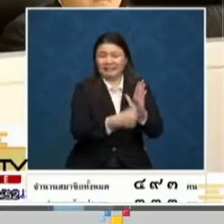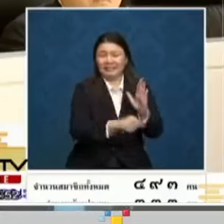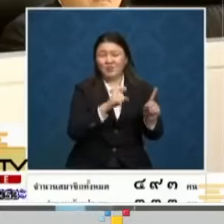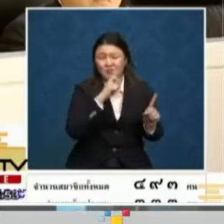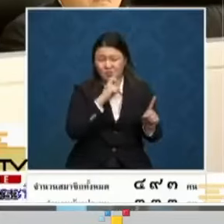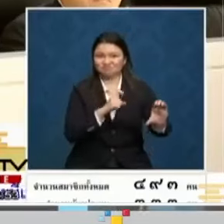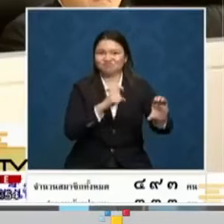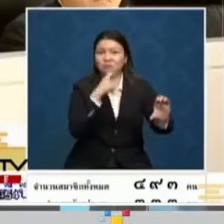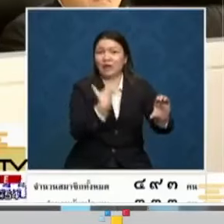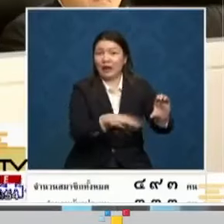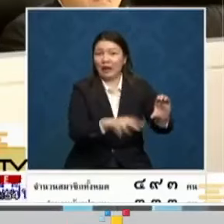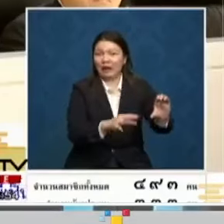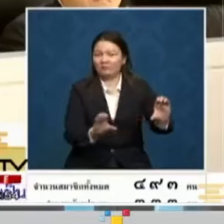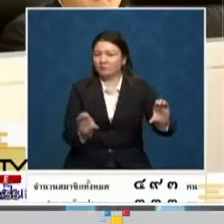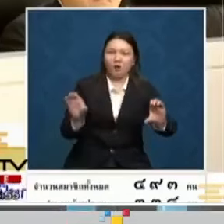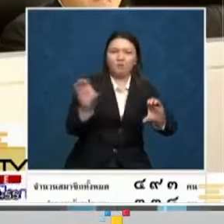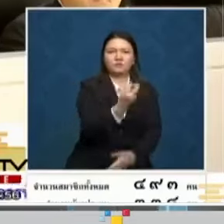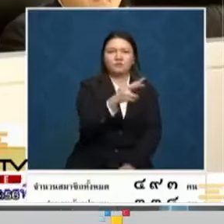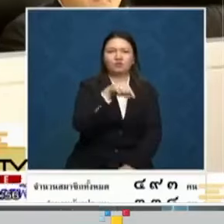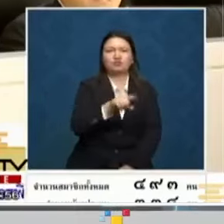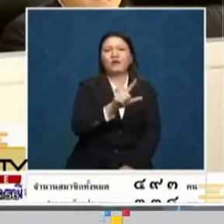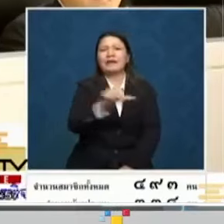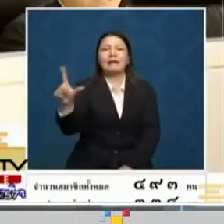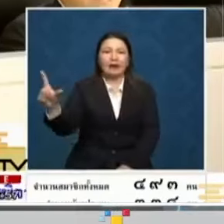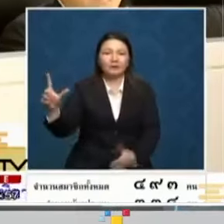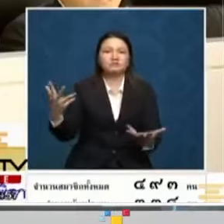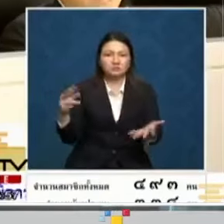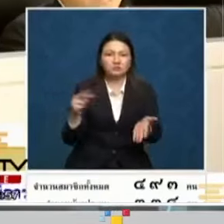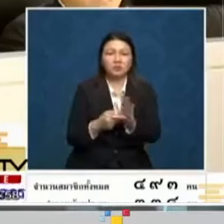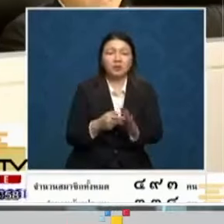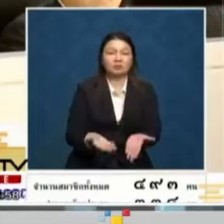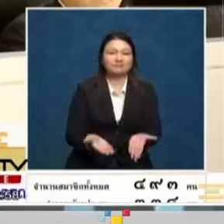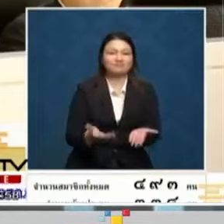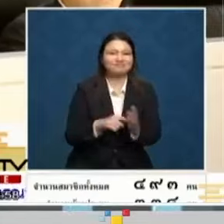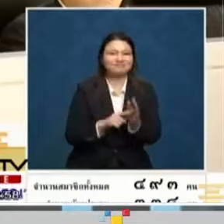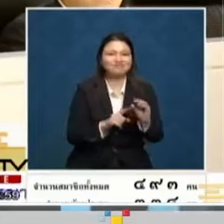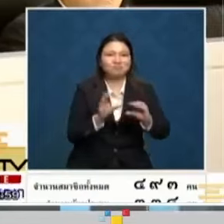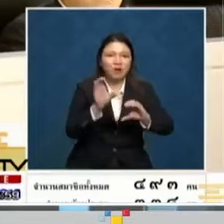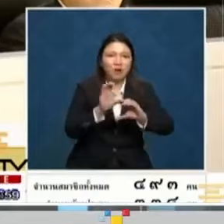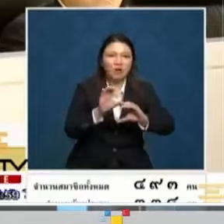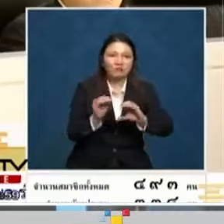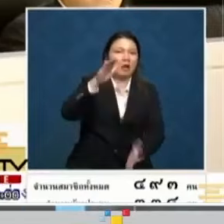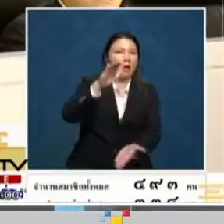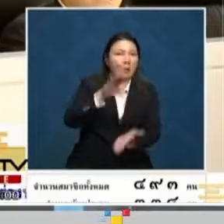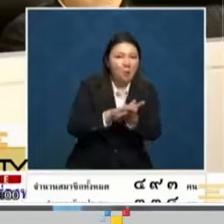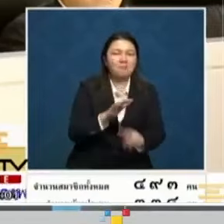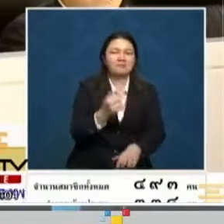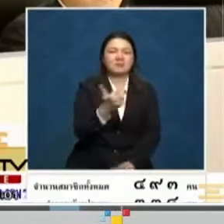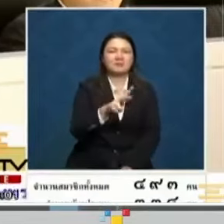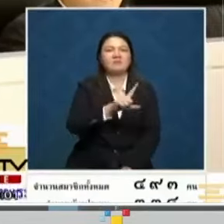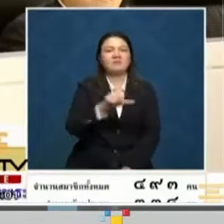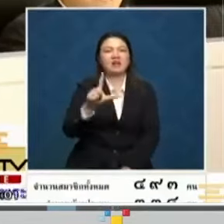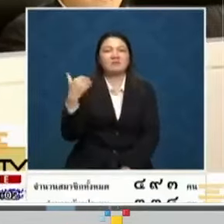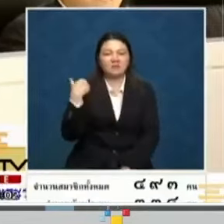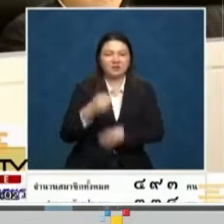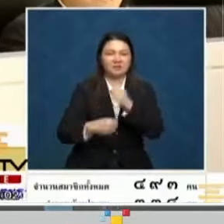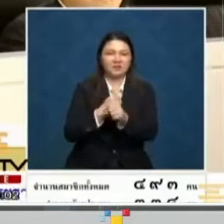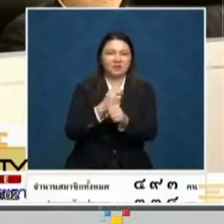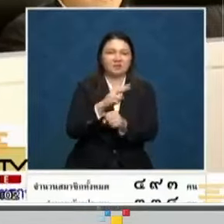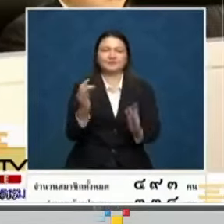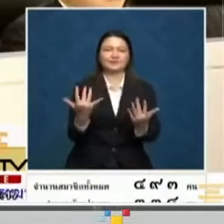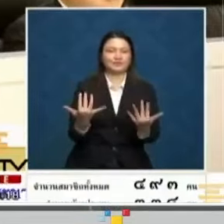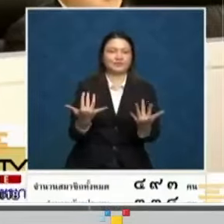นะภาระตอนนี้ก็คือเป็นการใช้เงินเกินตัวเป็นงบประมาณขาดดุลอาจารย์ธีระ